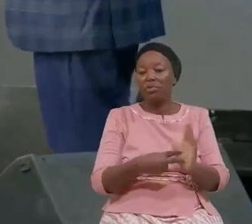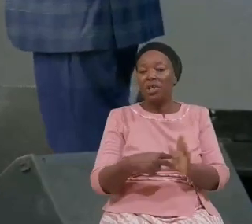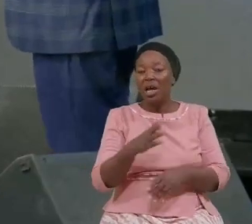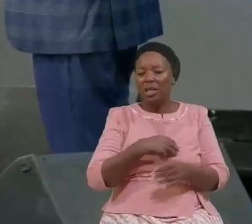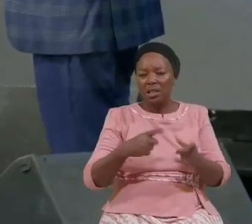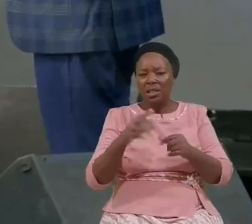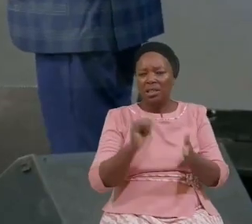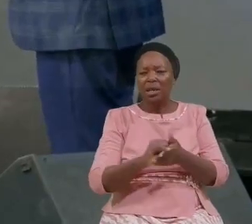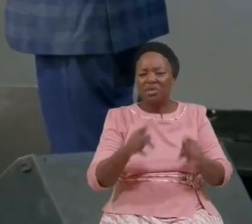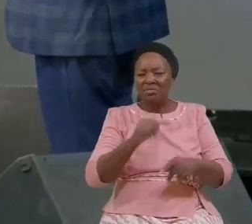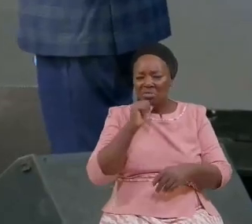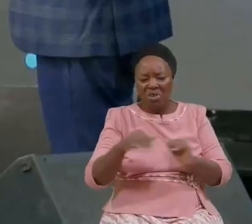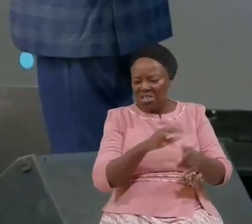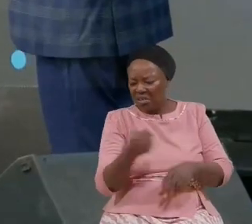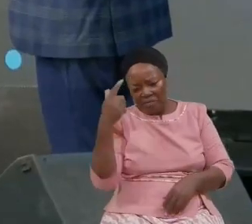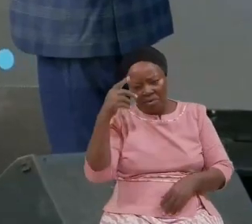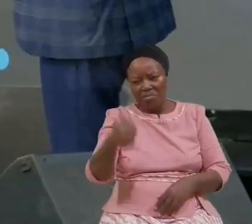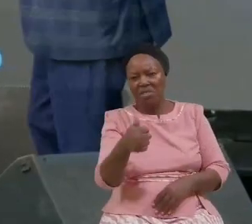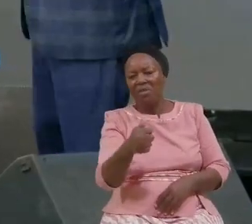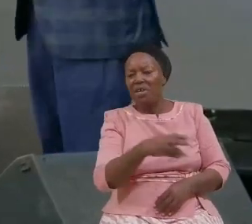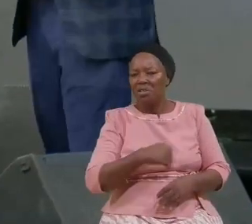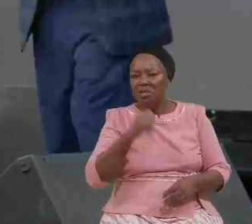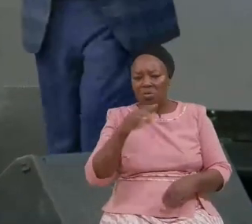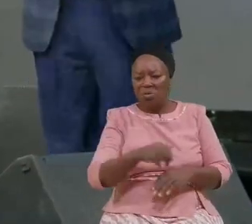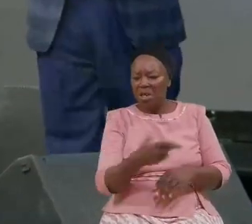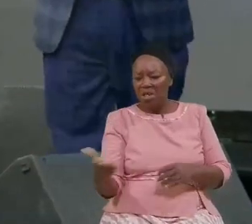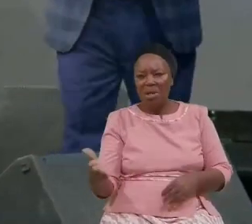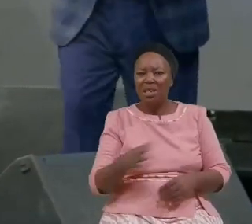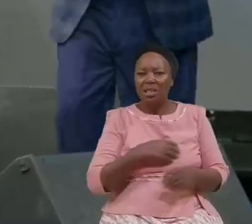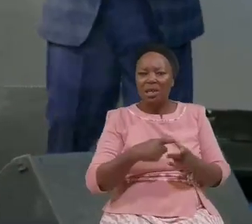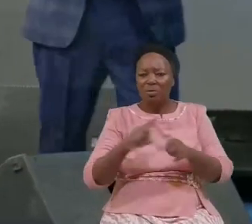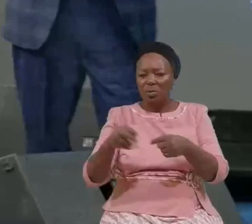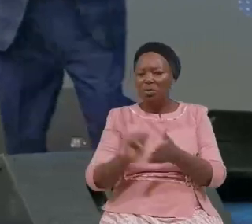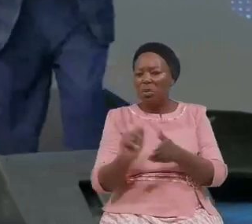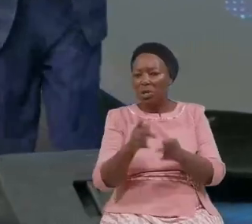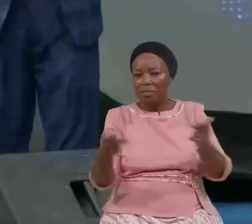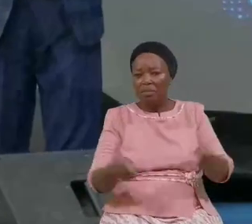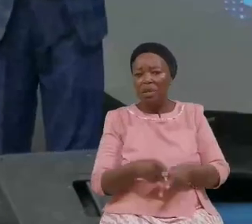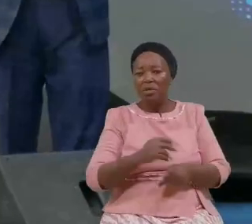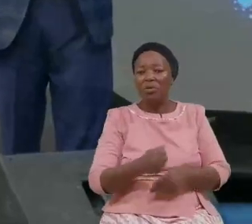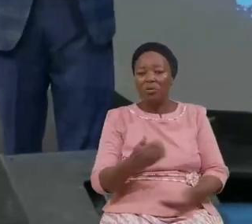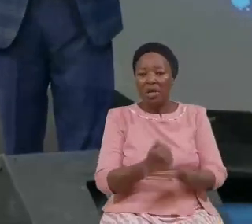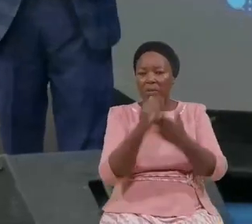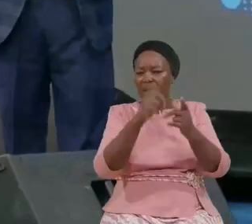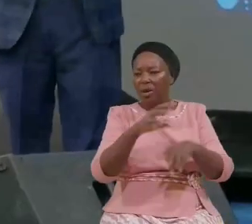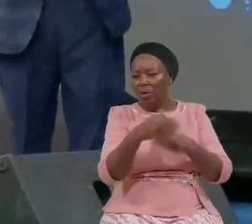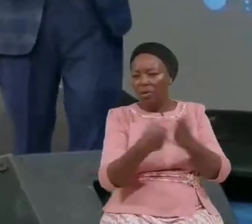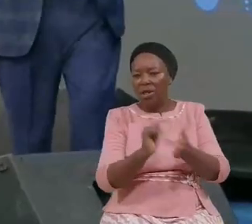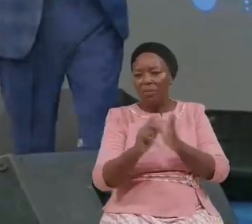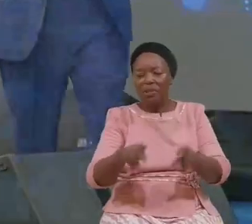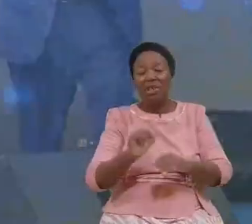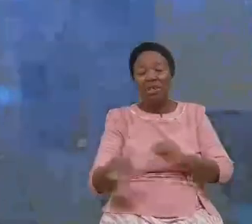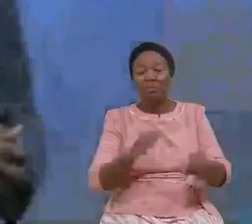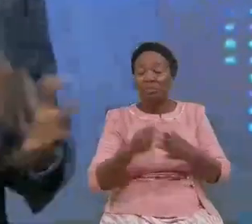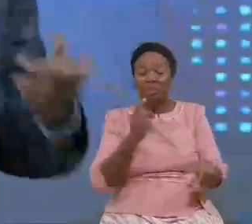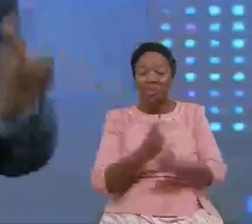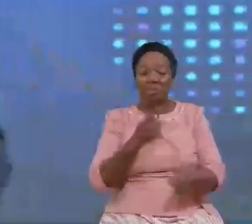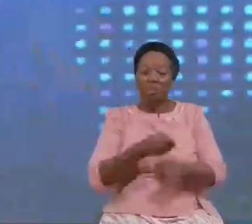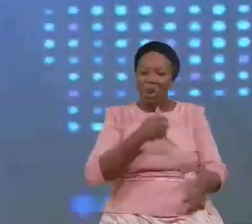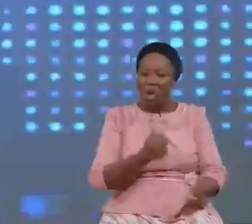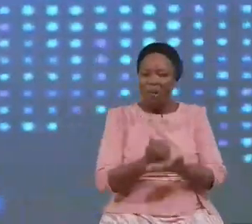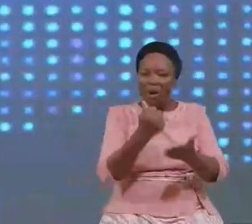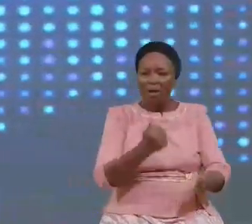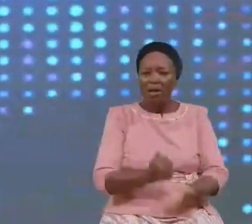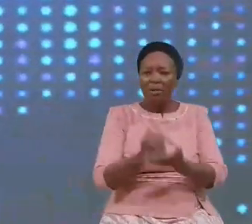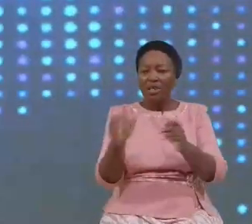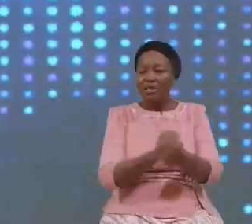ne fait rien pour elle-même elle va pour grandir pour direction positive tout ce qu'elle fait la friche et l'Afrique a pris les